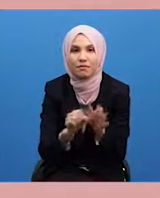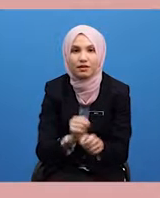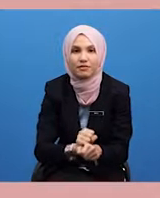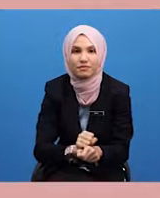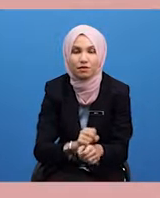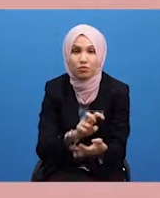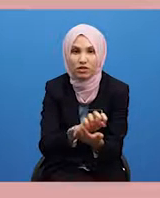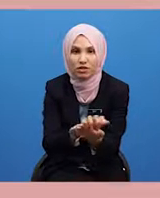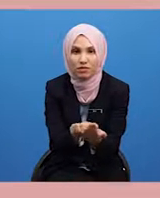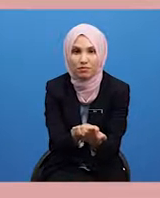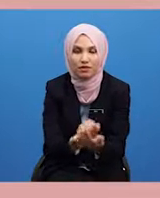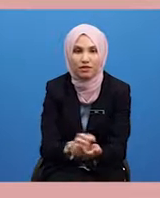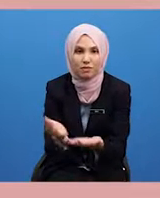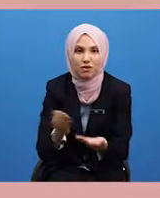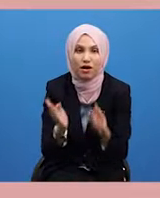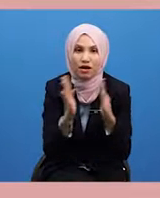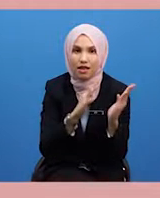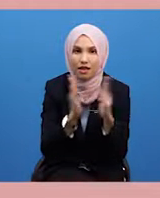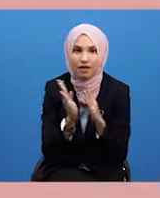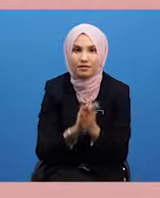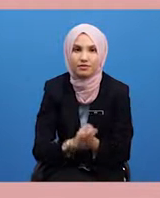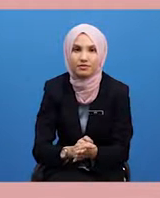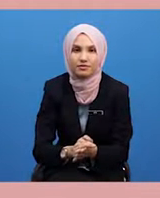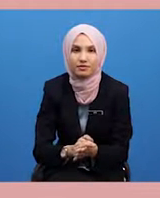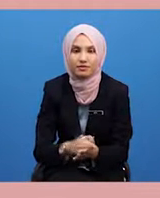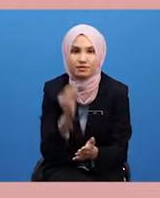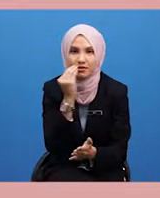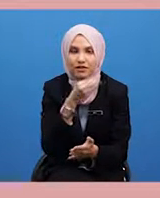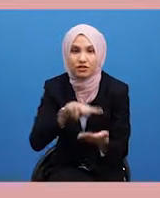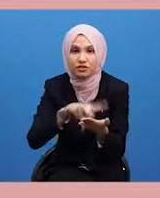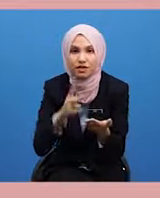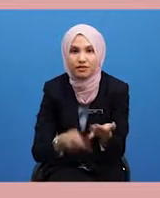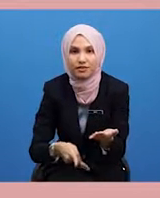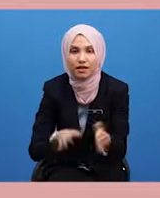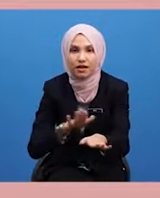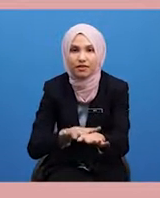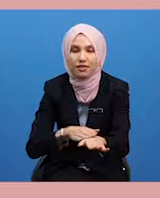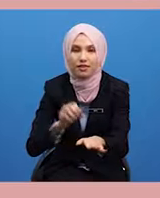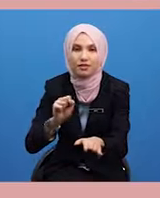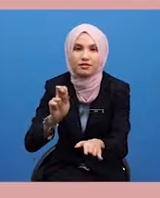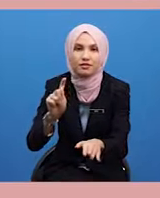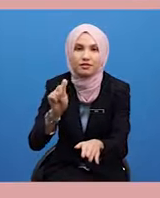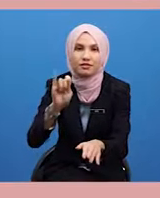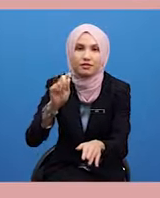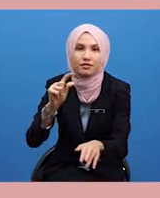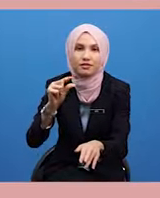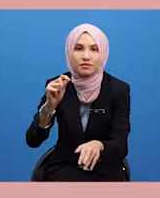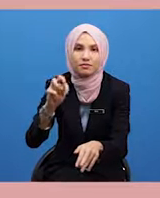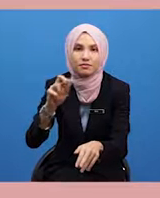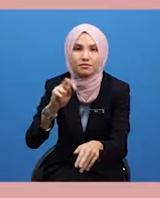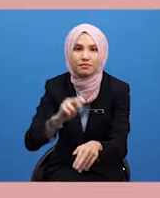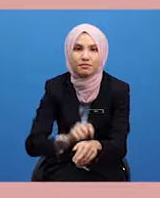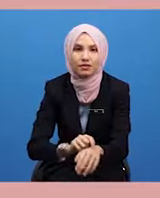Butir debunga yang dibawa oleh ejen pendebungaan akan jatuh ke atas stigma pada pokok